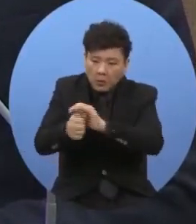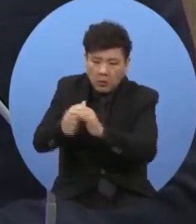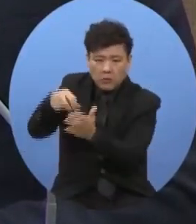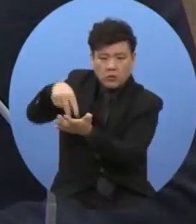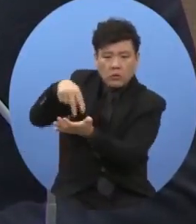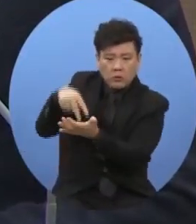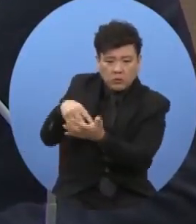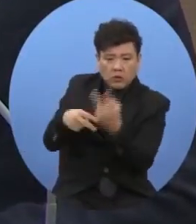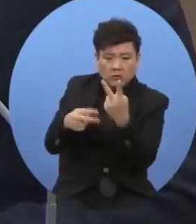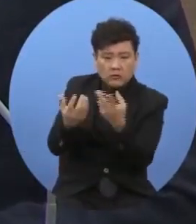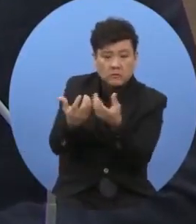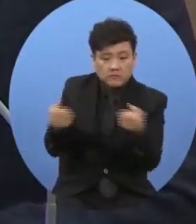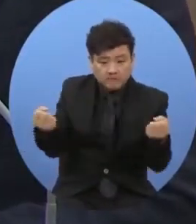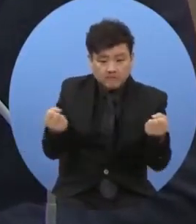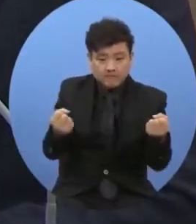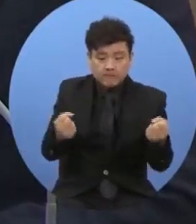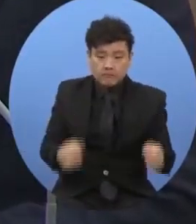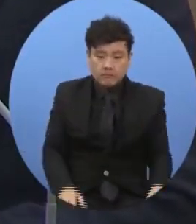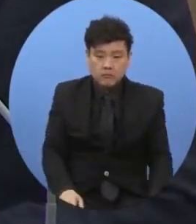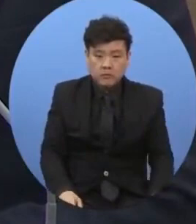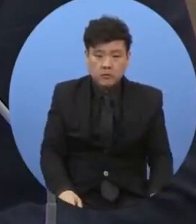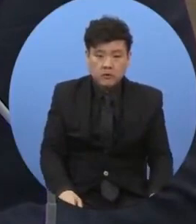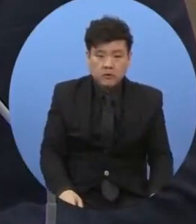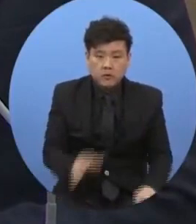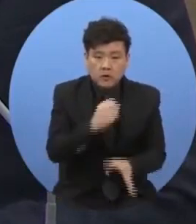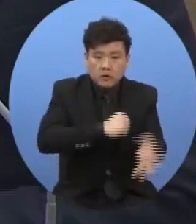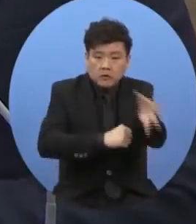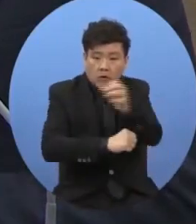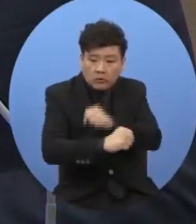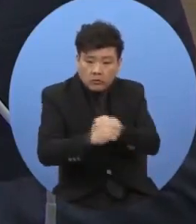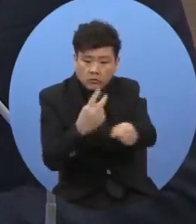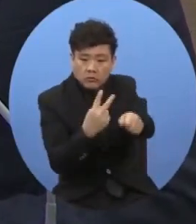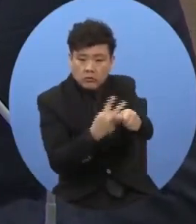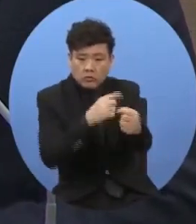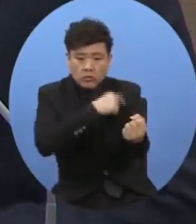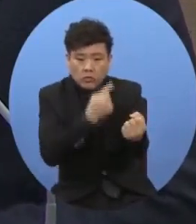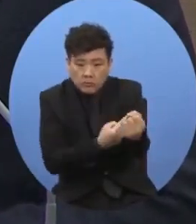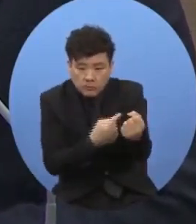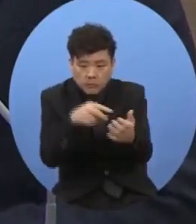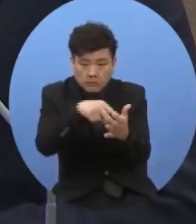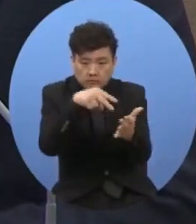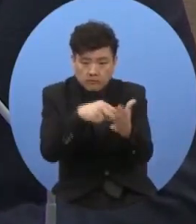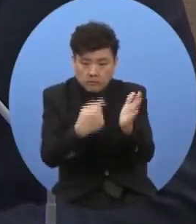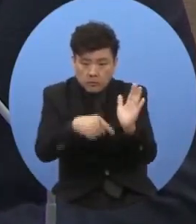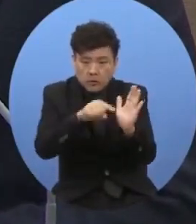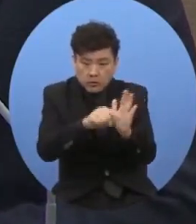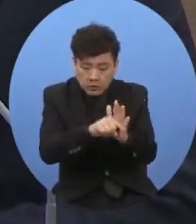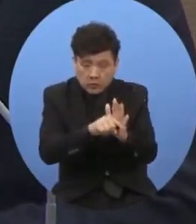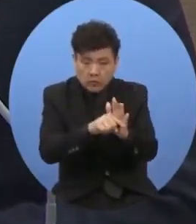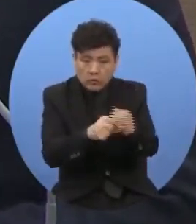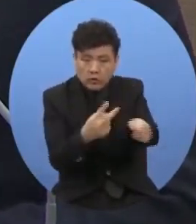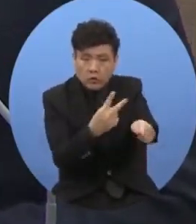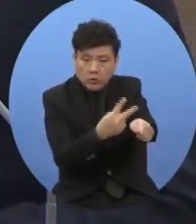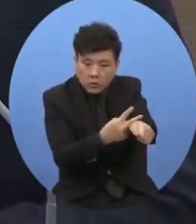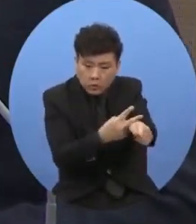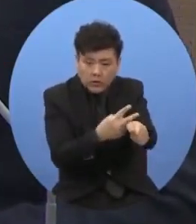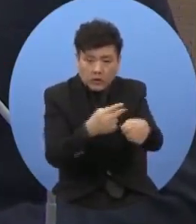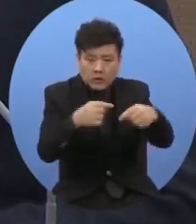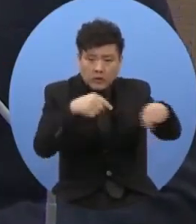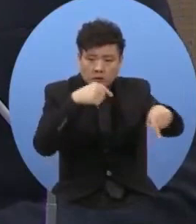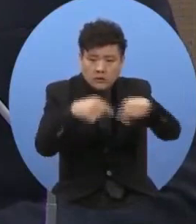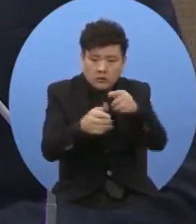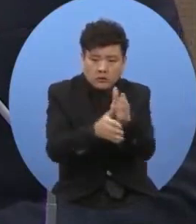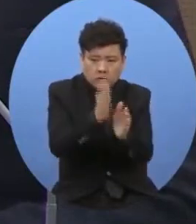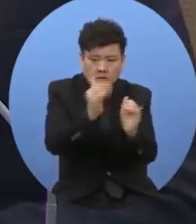나눌 수 있다고 봅니다. 저는 적극적인 교권의 보장을 위해서는 궁극적으로는 교사의 정치적 시민권, 기본권이 회복되어야